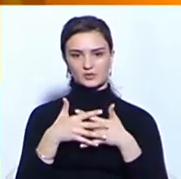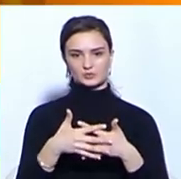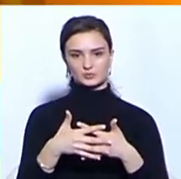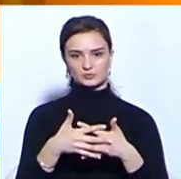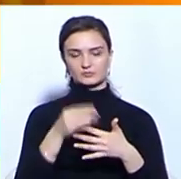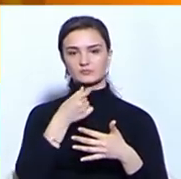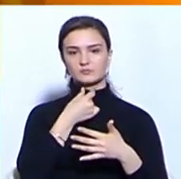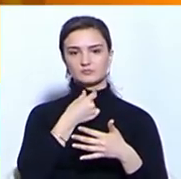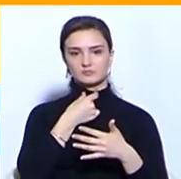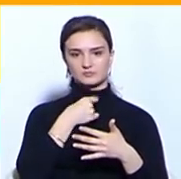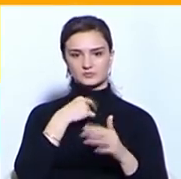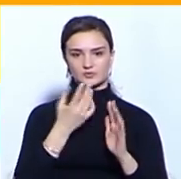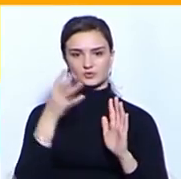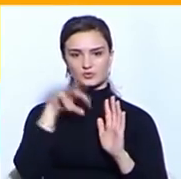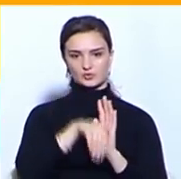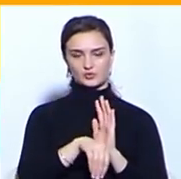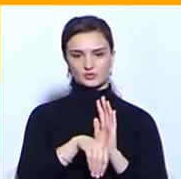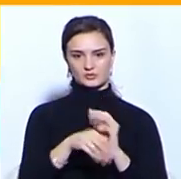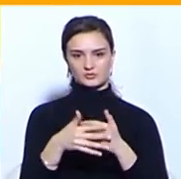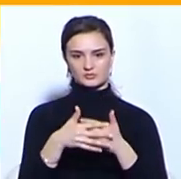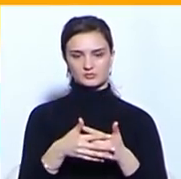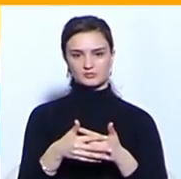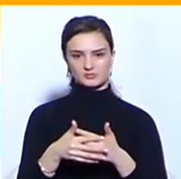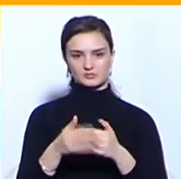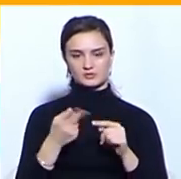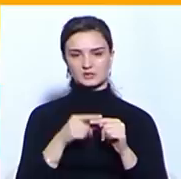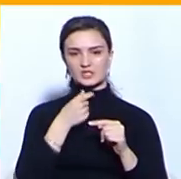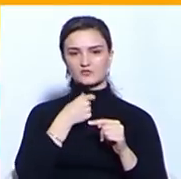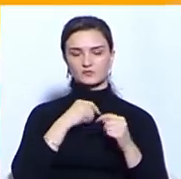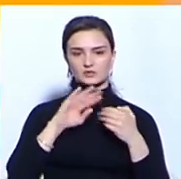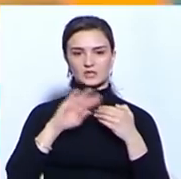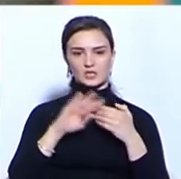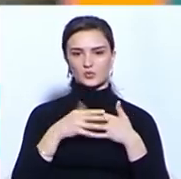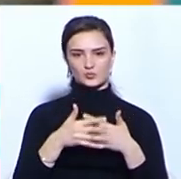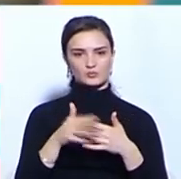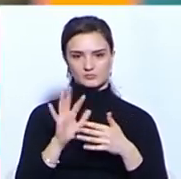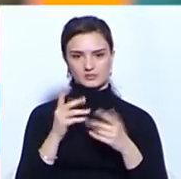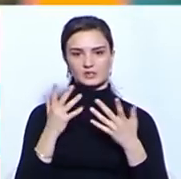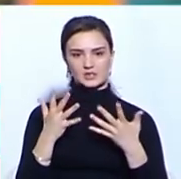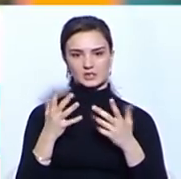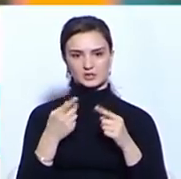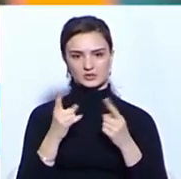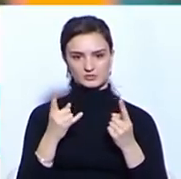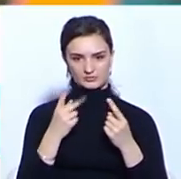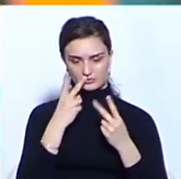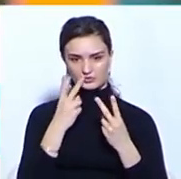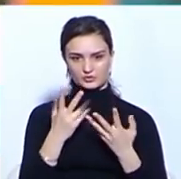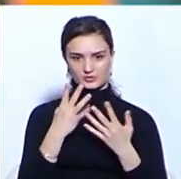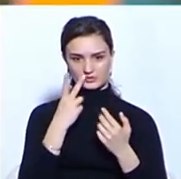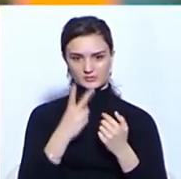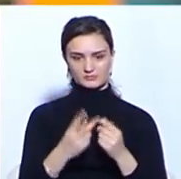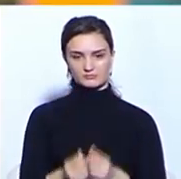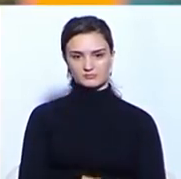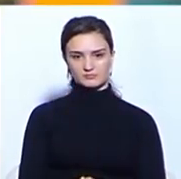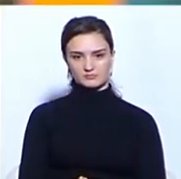ორსულობა საშვილოსნოში. ეს არ გახლავთ საშვილოსნოს გარე ორსულობა. მე მგონი კარგად მიჭირას, რომ მაყურებელმა კარგად